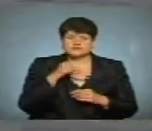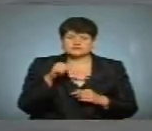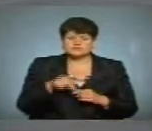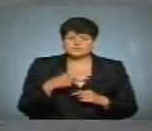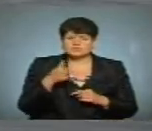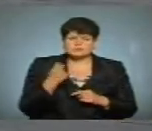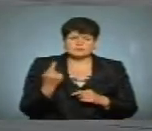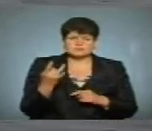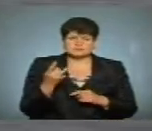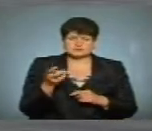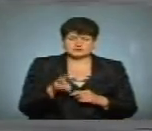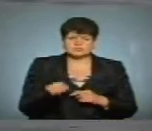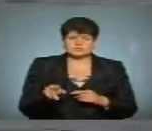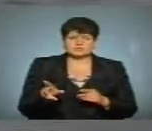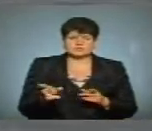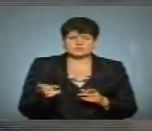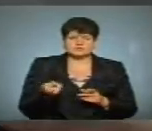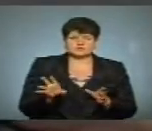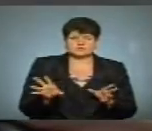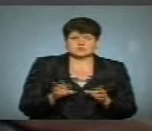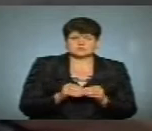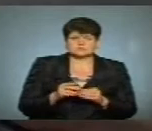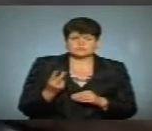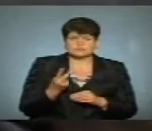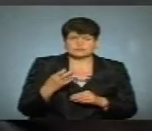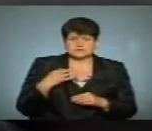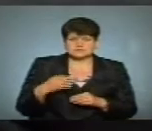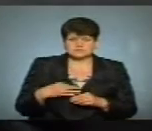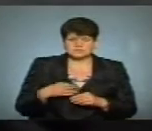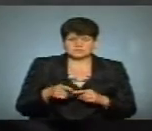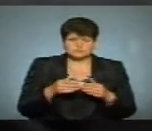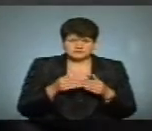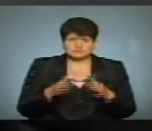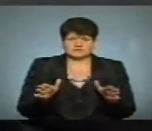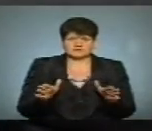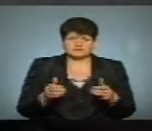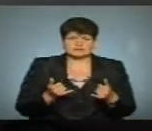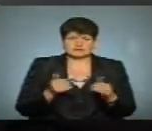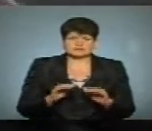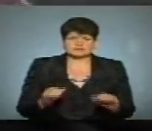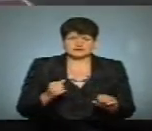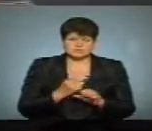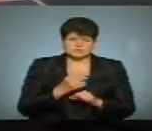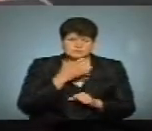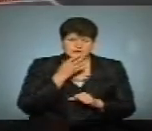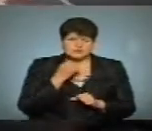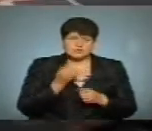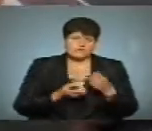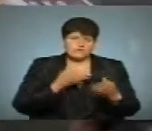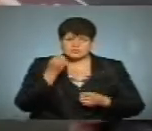пляжі він вперше сюди прийшов з двома синами. Ну, тут відкритий. Так, для дітей зроблено гарно,